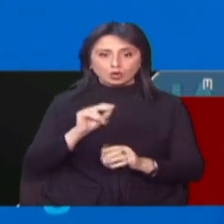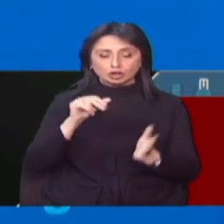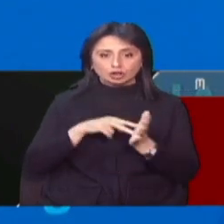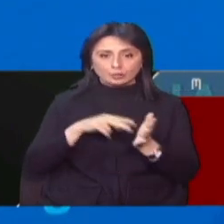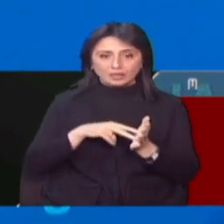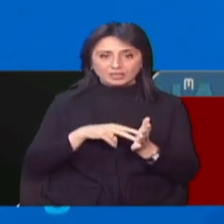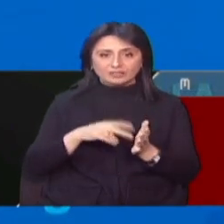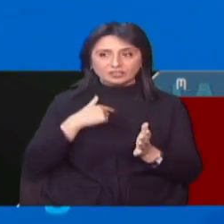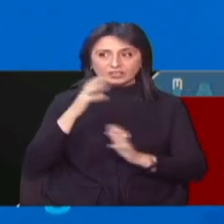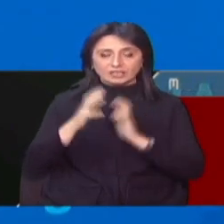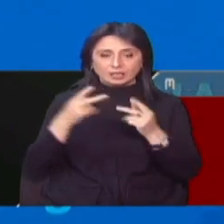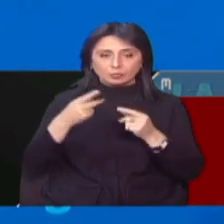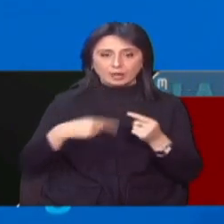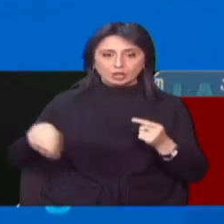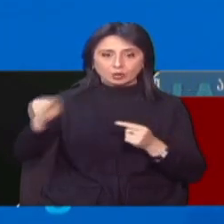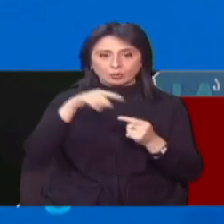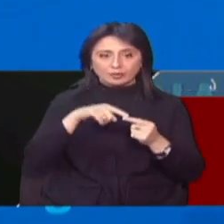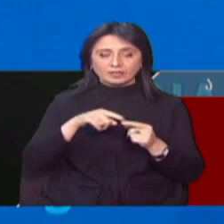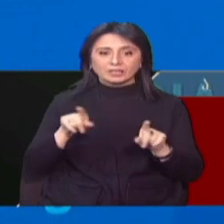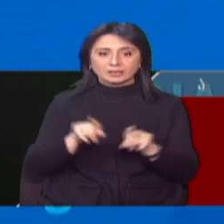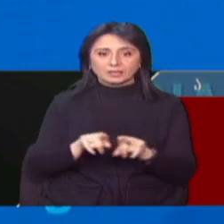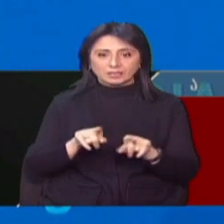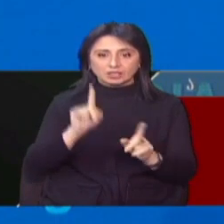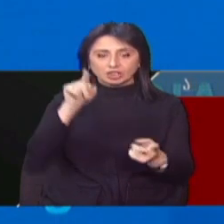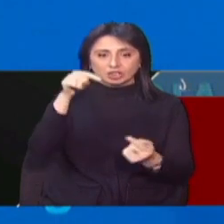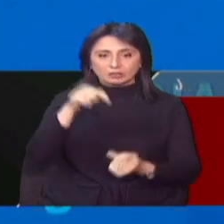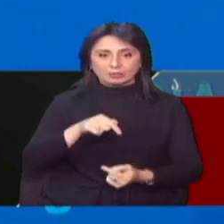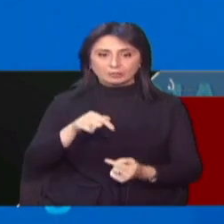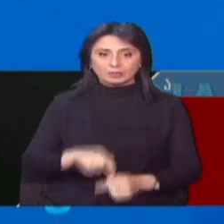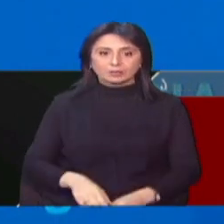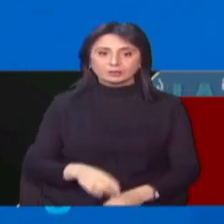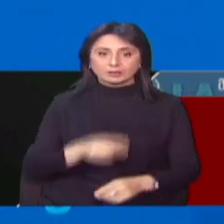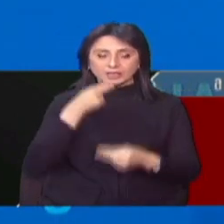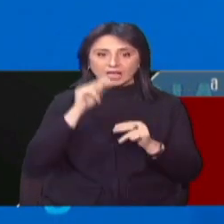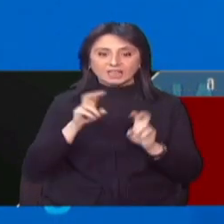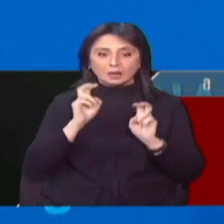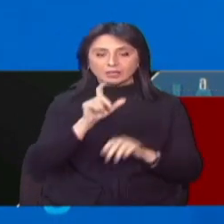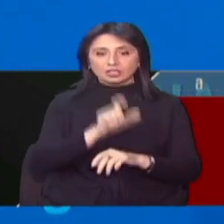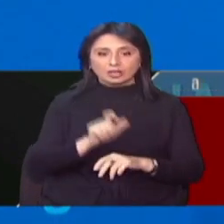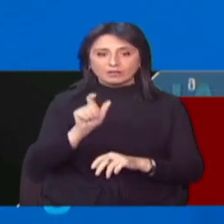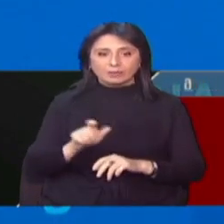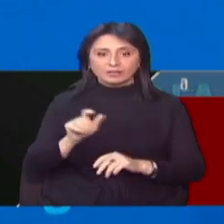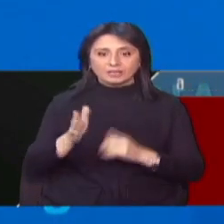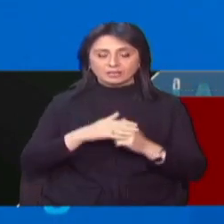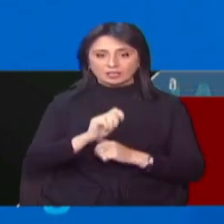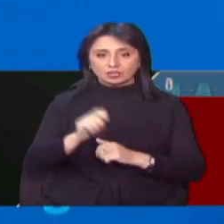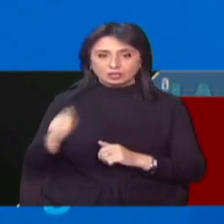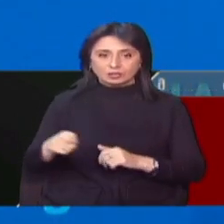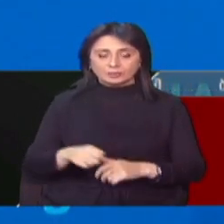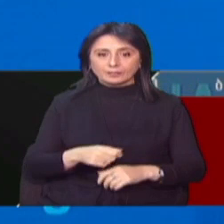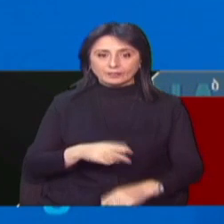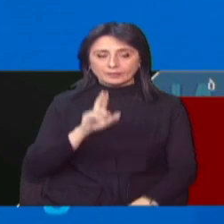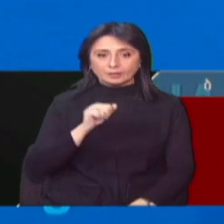pase pe ce nu s-ar trebui să partenerul vis cu idan, ise și s-a bamisat, dar nu și-a bus tașjas,